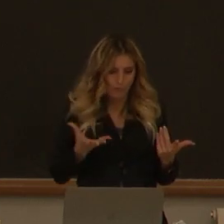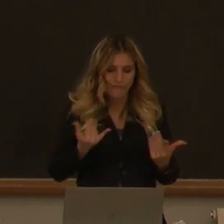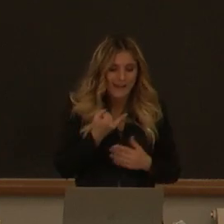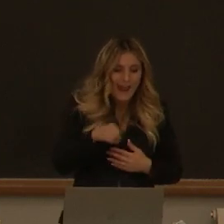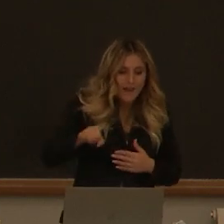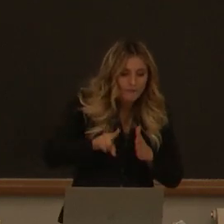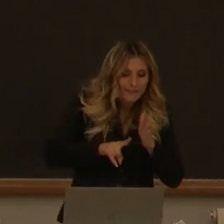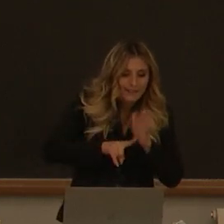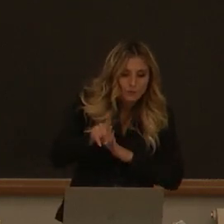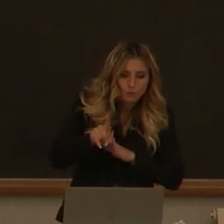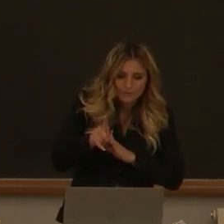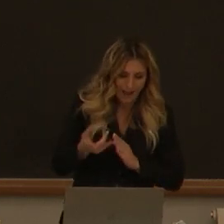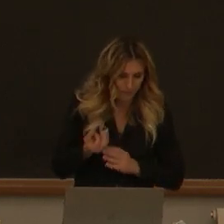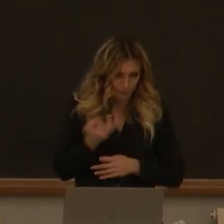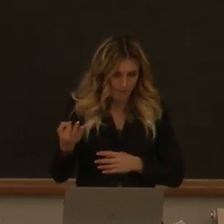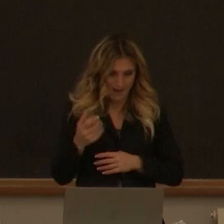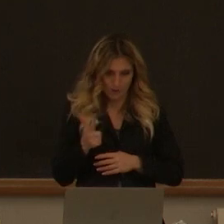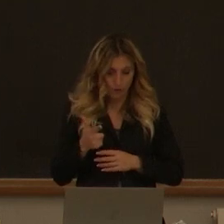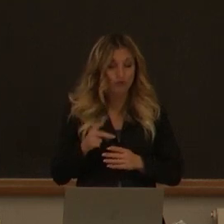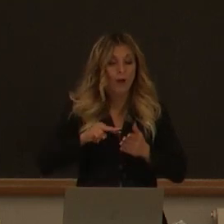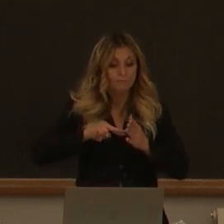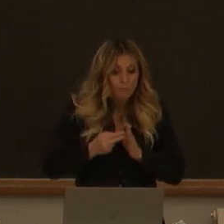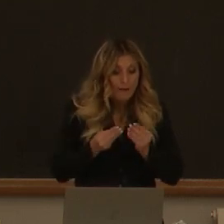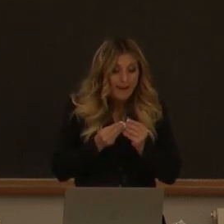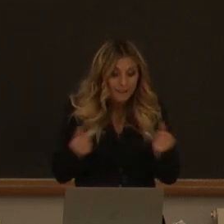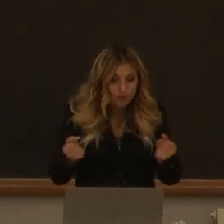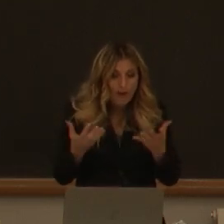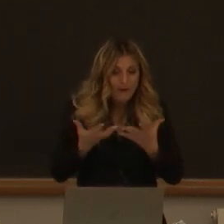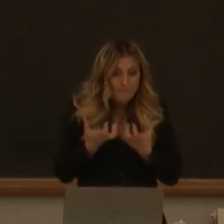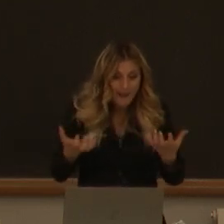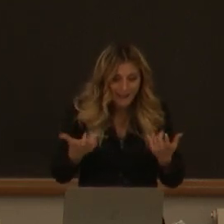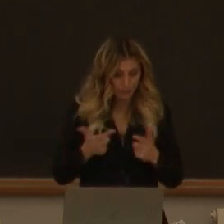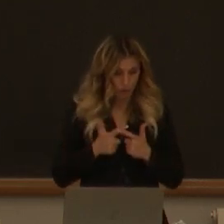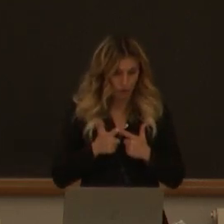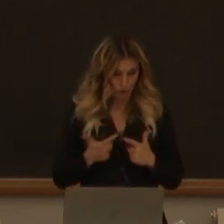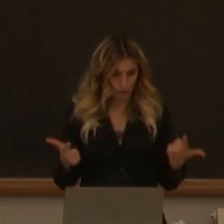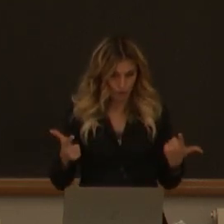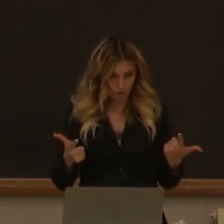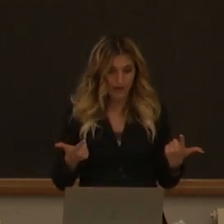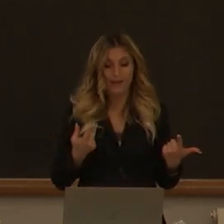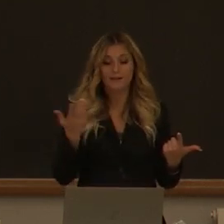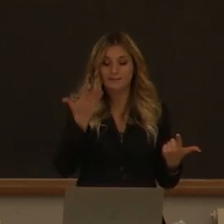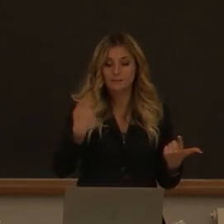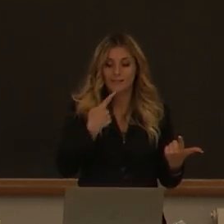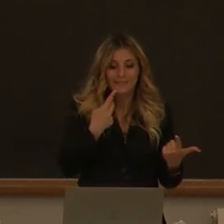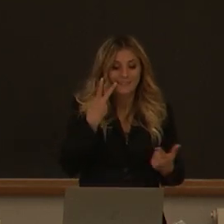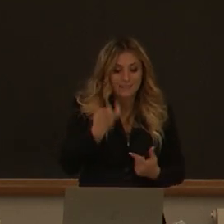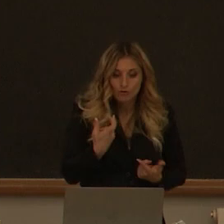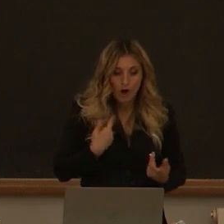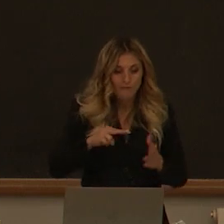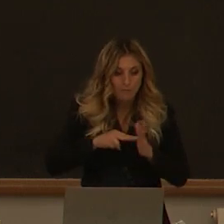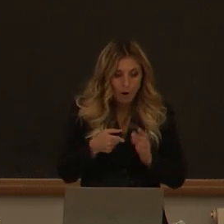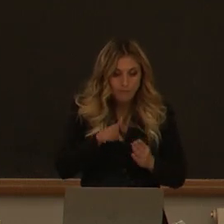un'operazione che risolva delle problematiche pratiche a chi poi, diciamo, si trova ad affrontare